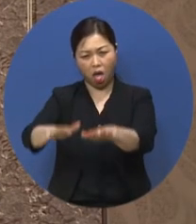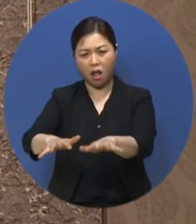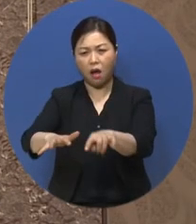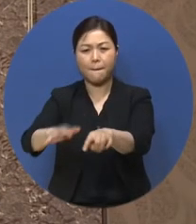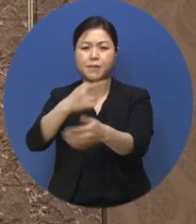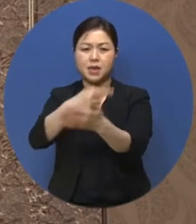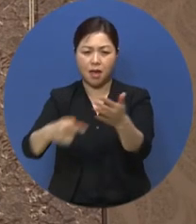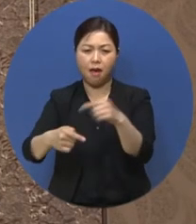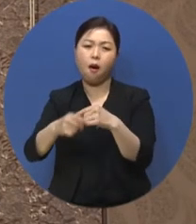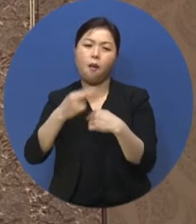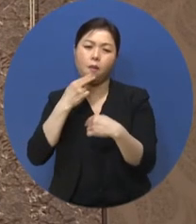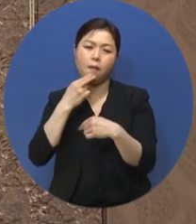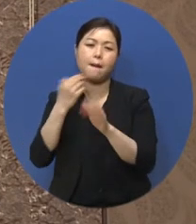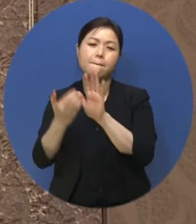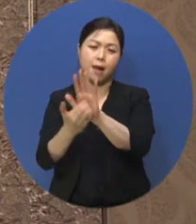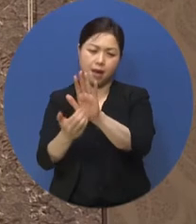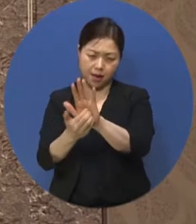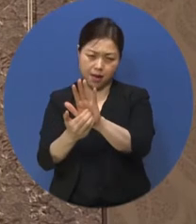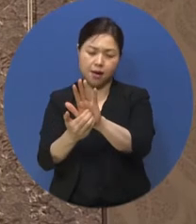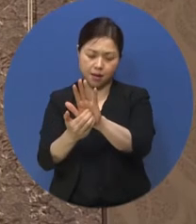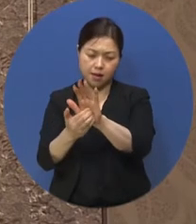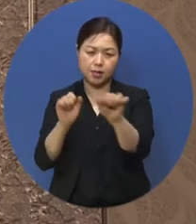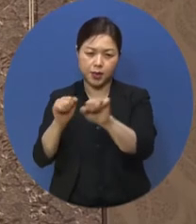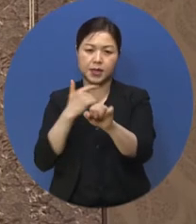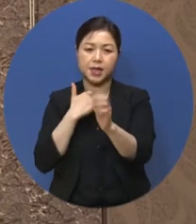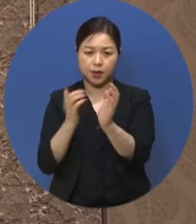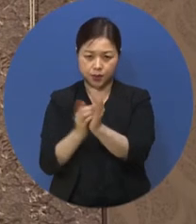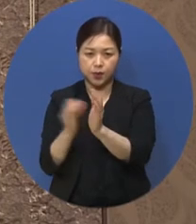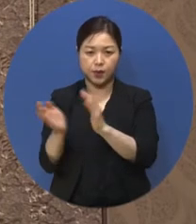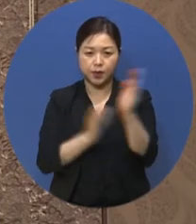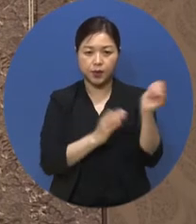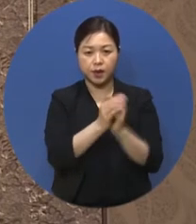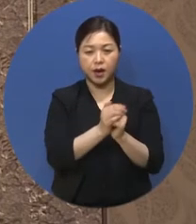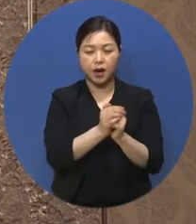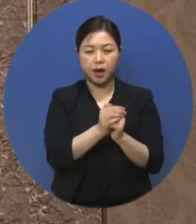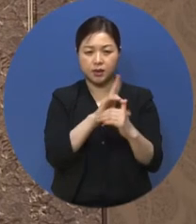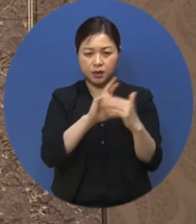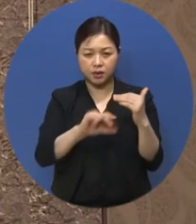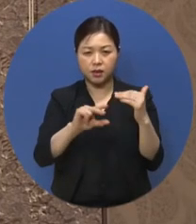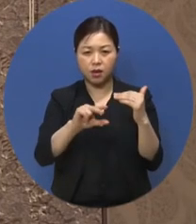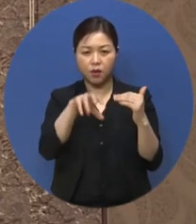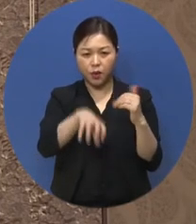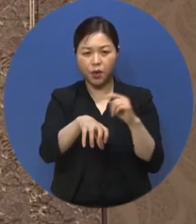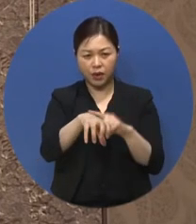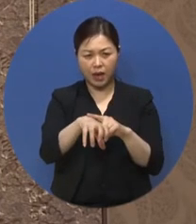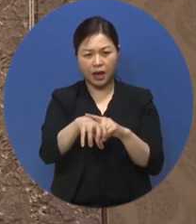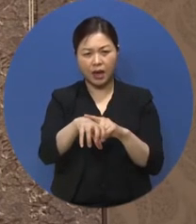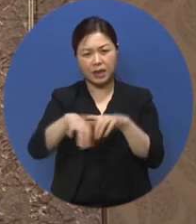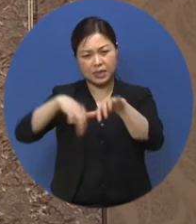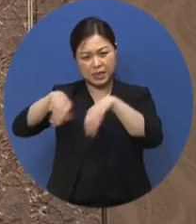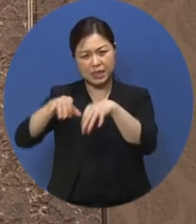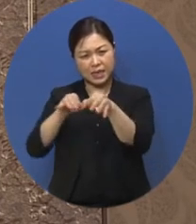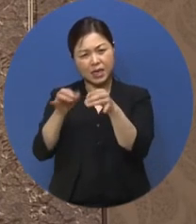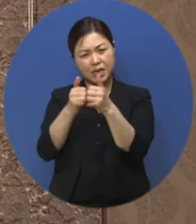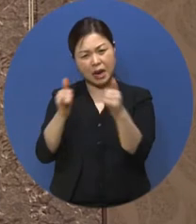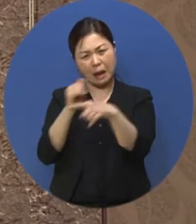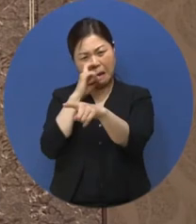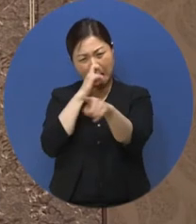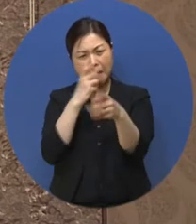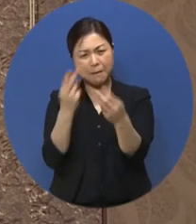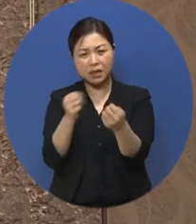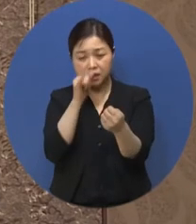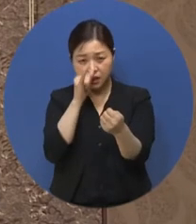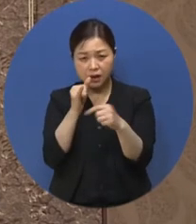좀 있었고, 그다음에 저희 뭐 이제 역전 주위에 노점상들도 많고 막 지저분한 게 많았었는데 그런 부분에 대한 거를